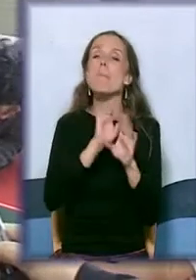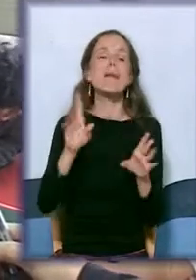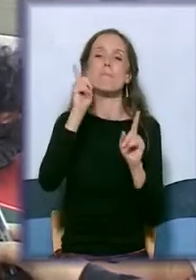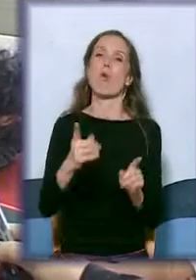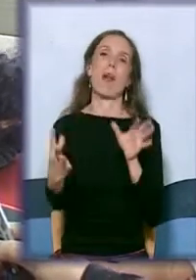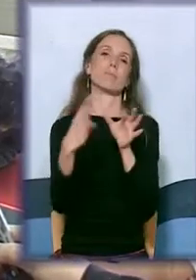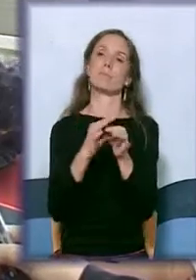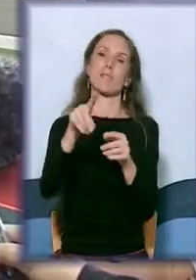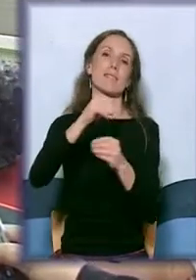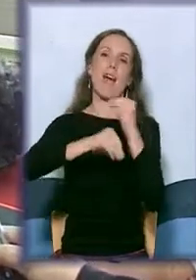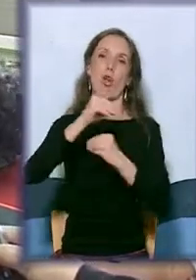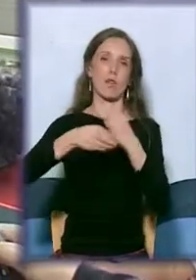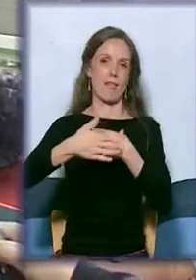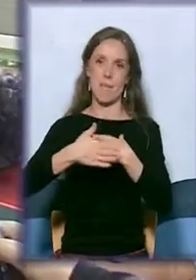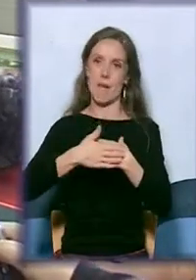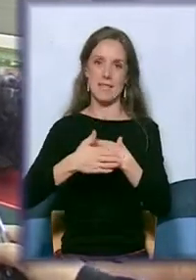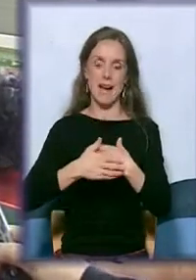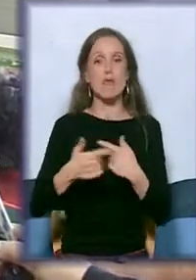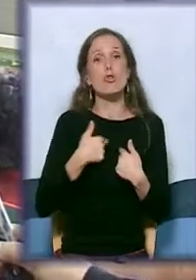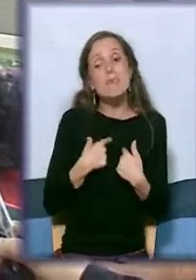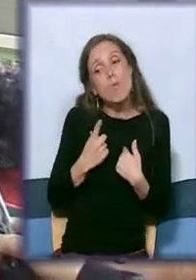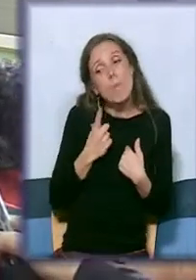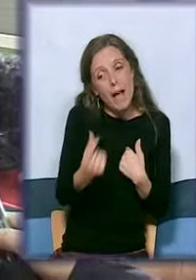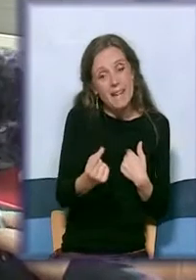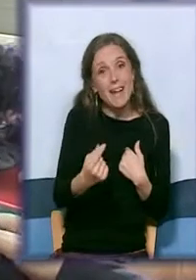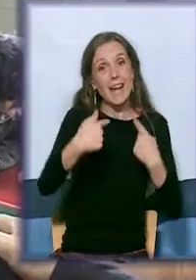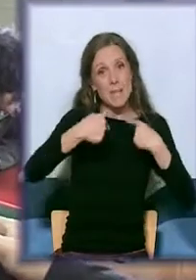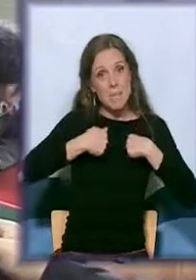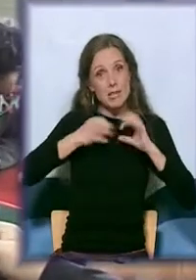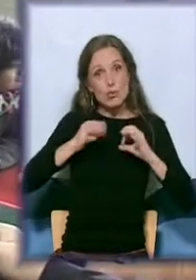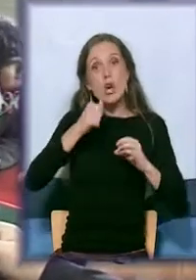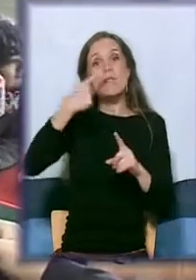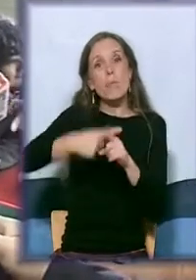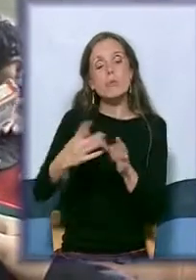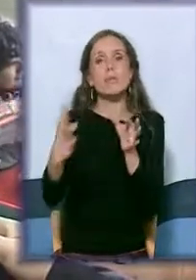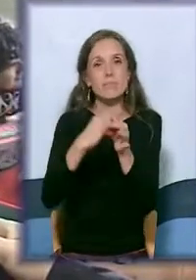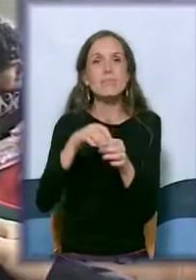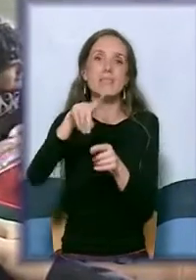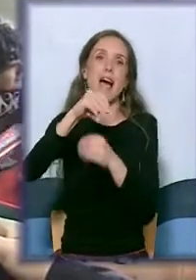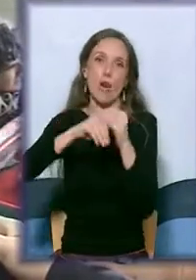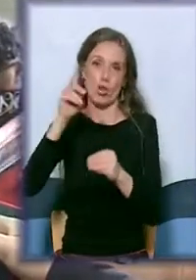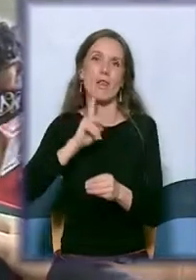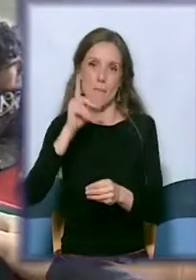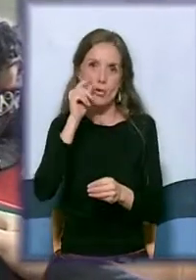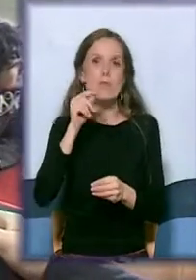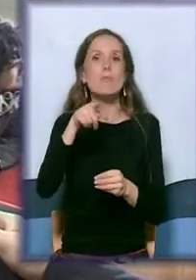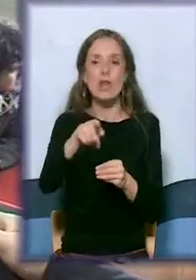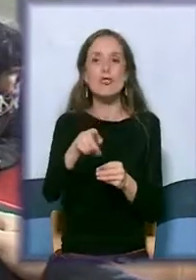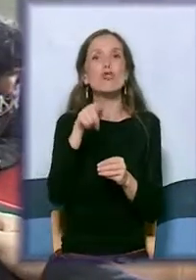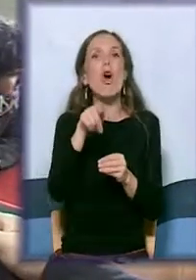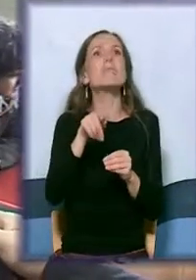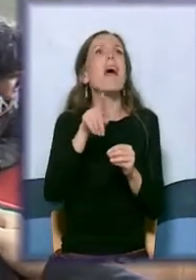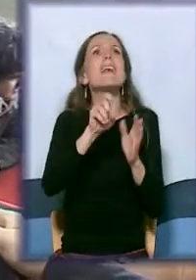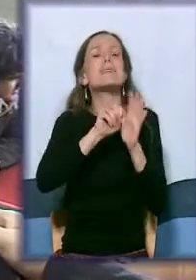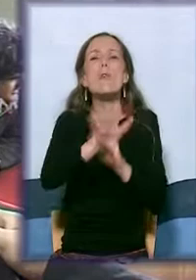roditeljima. Mi smo partneri u čitavom ovom postupku i uspeh čitavog tretmana i realizacija svih ciljeva zavisi